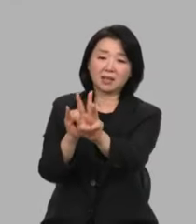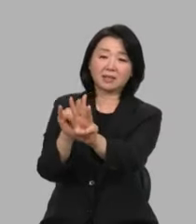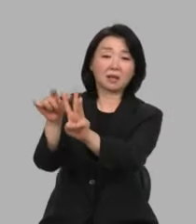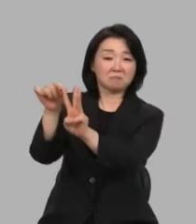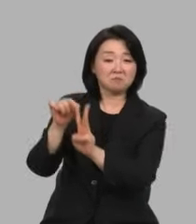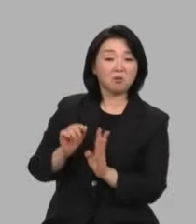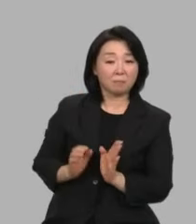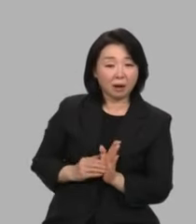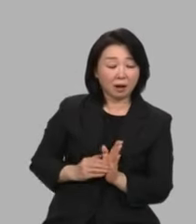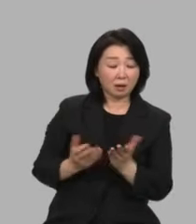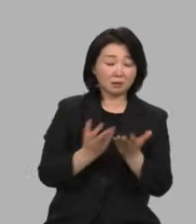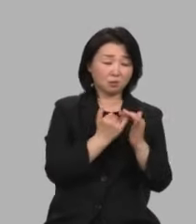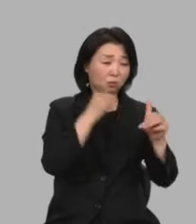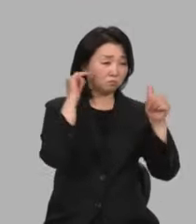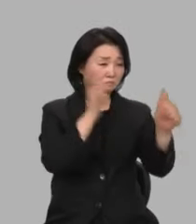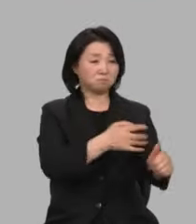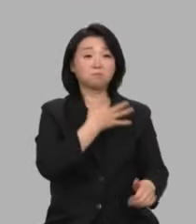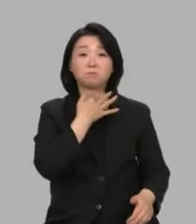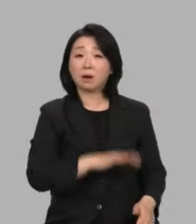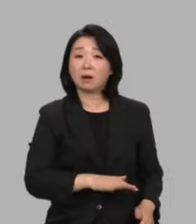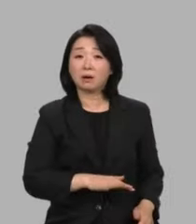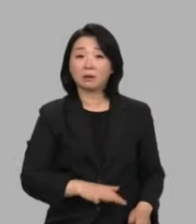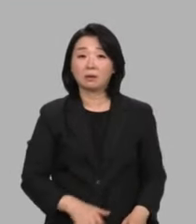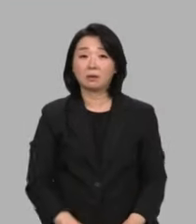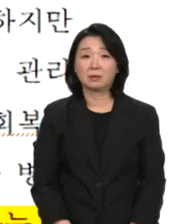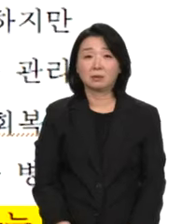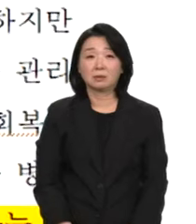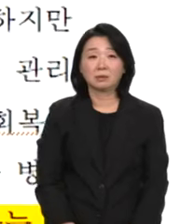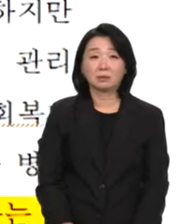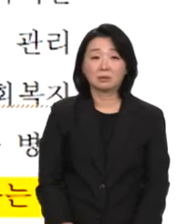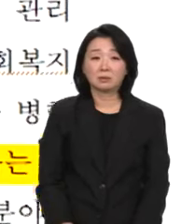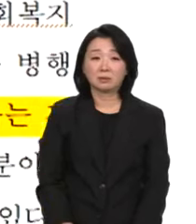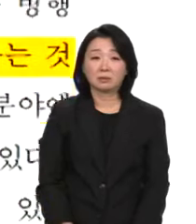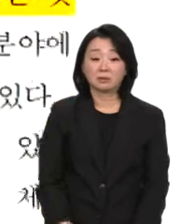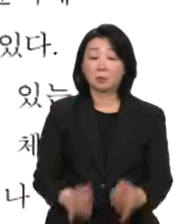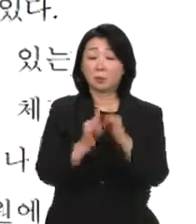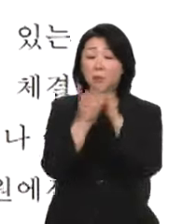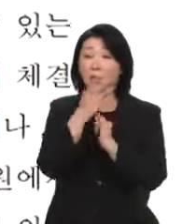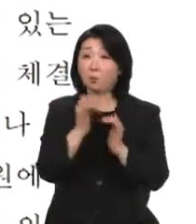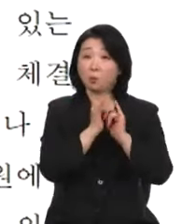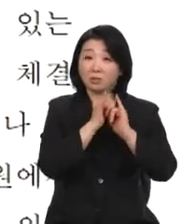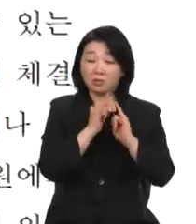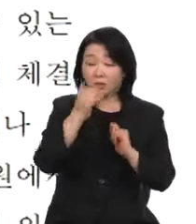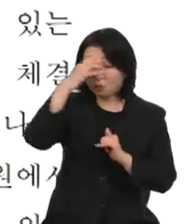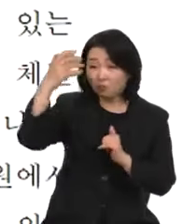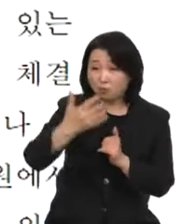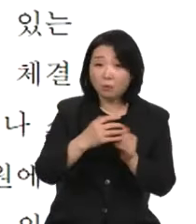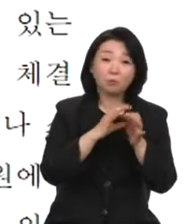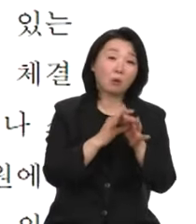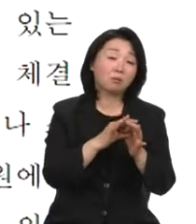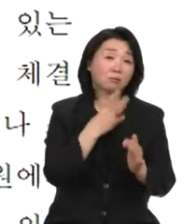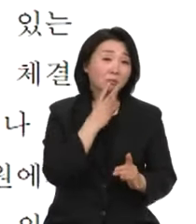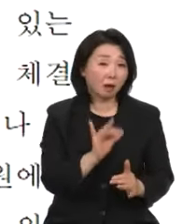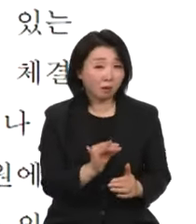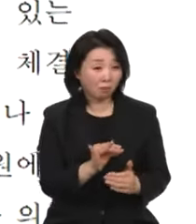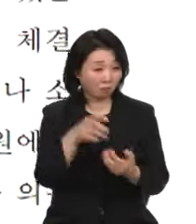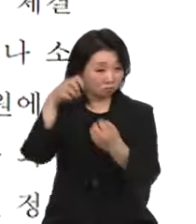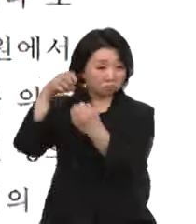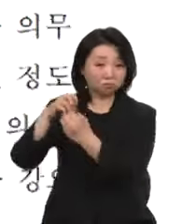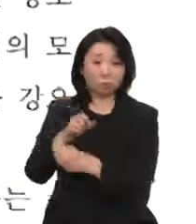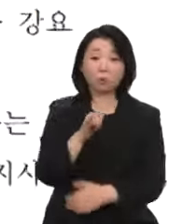고용했다며 직원에게 지시한 적이 없다고 해명했습니다. 또 사회복지사가 후원 업무를 챙기는 건 당연한